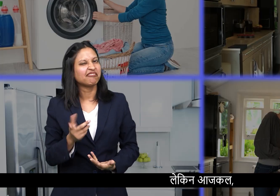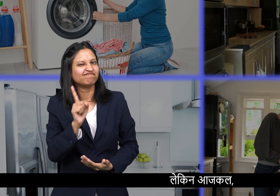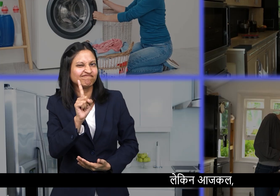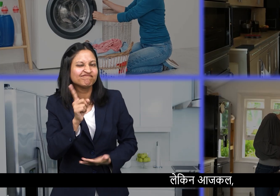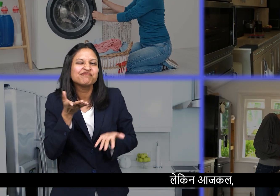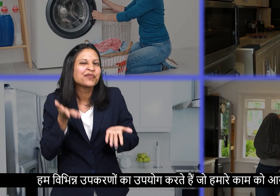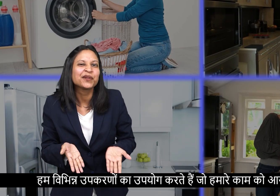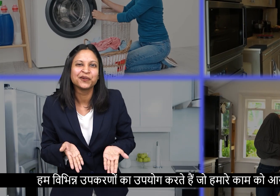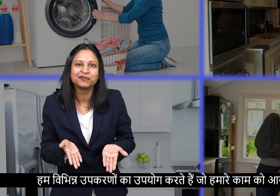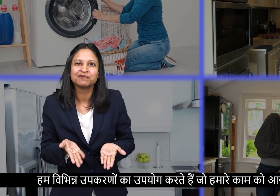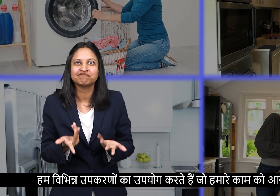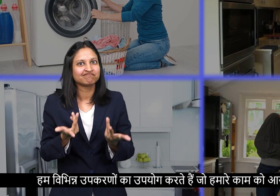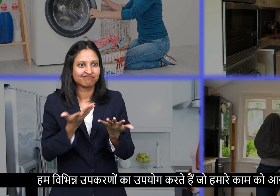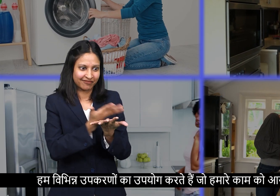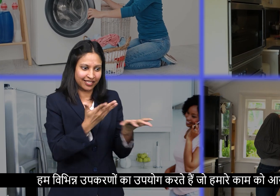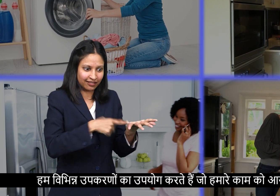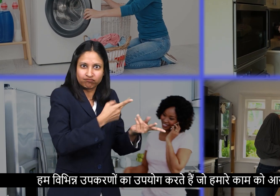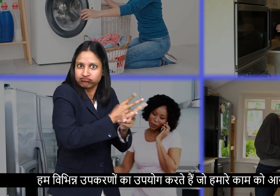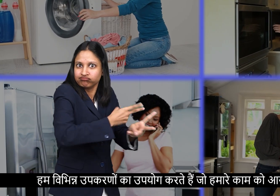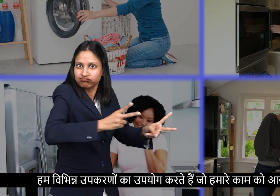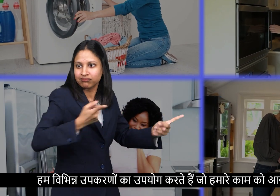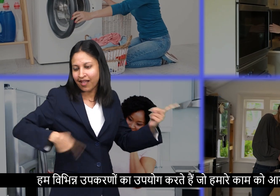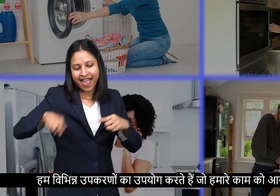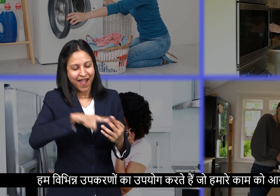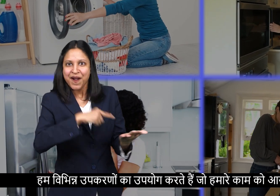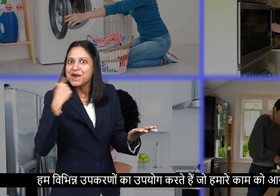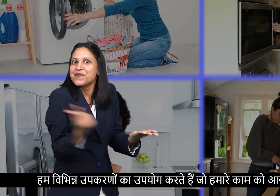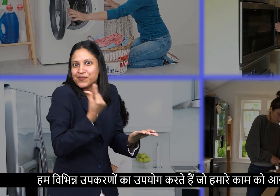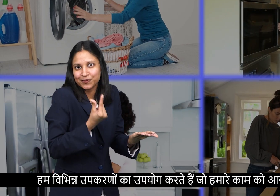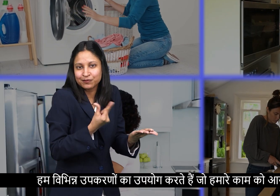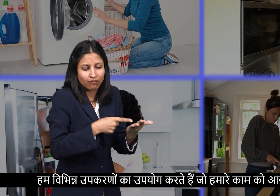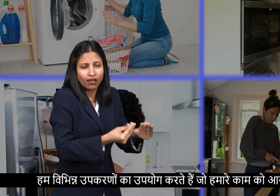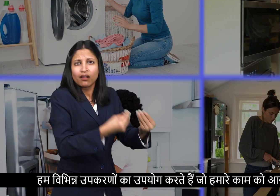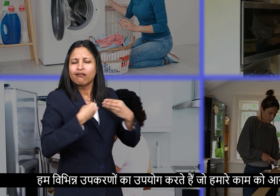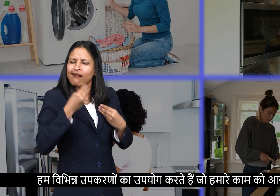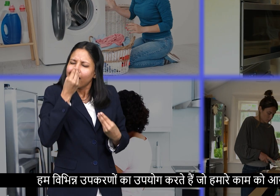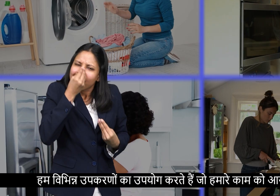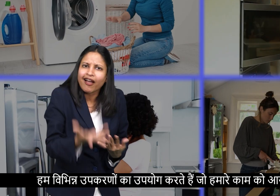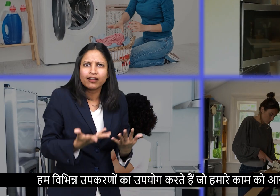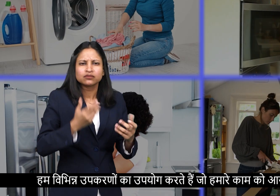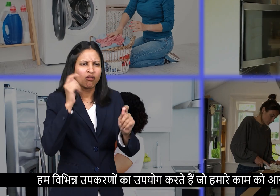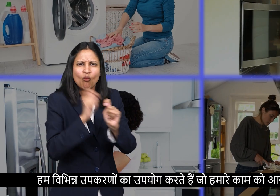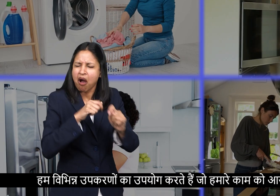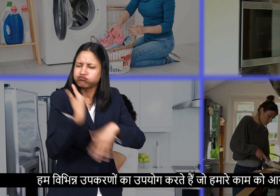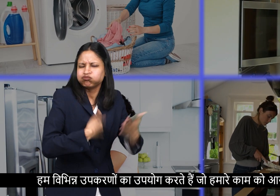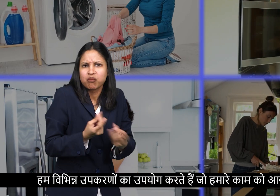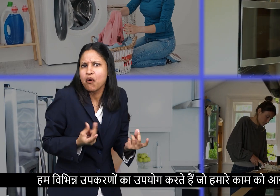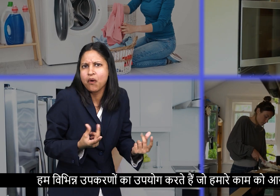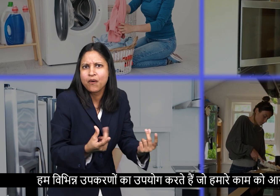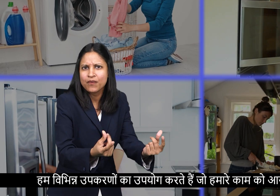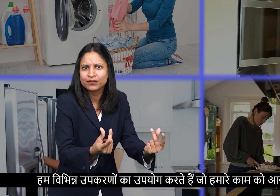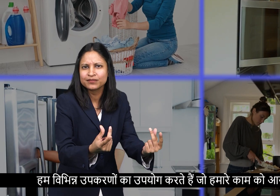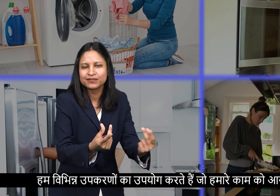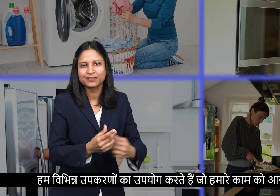लेकिन आजकल हम विभिन्न उपकरणों का उपयोग करते हैं जो हमारे काम को आसान और तेज बनाते हैं।